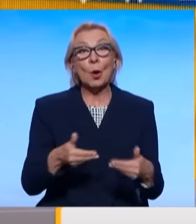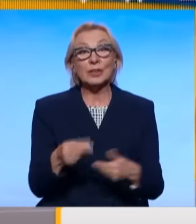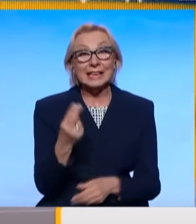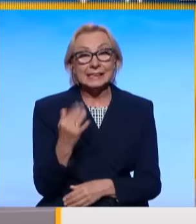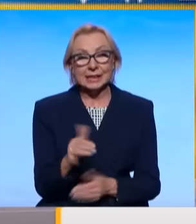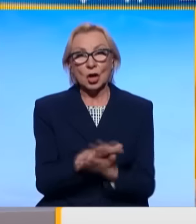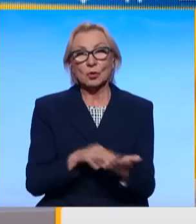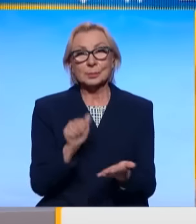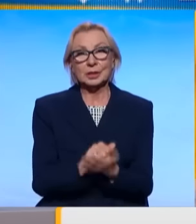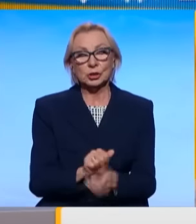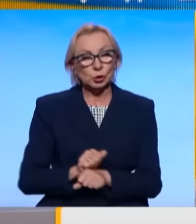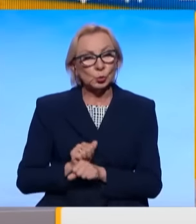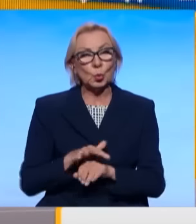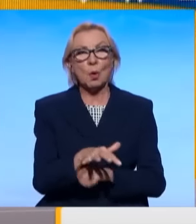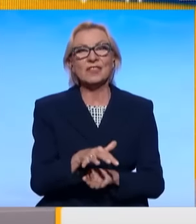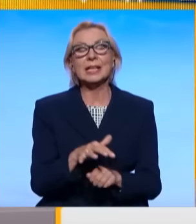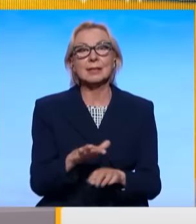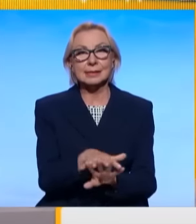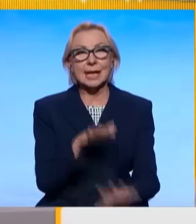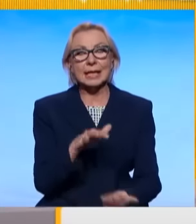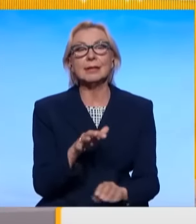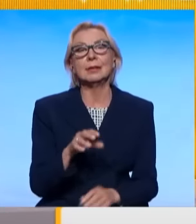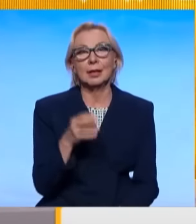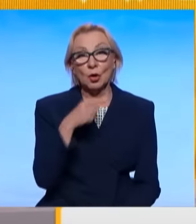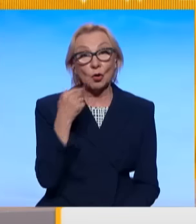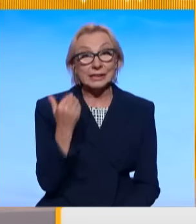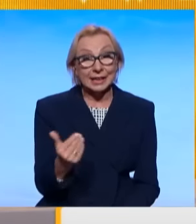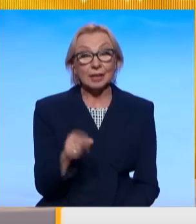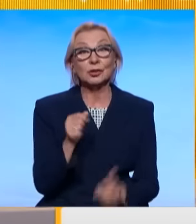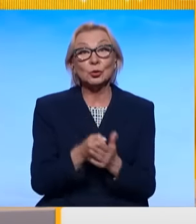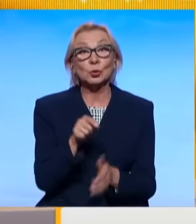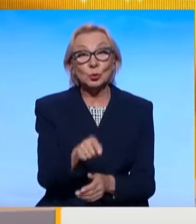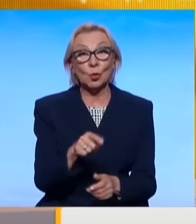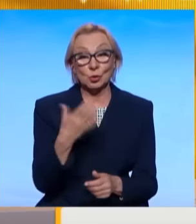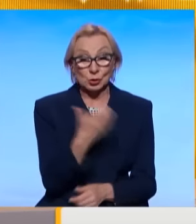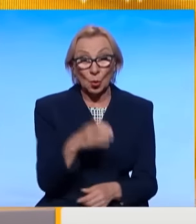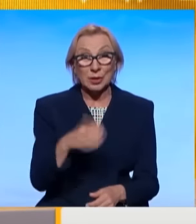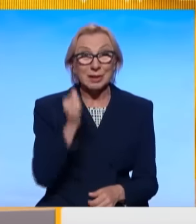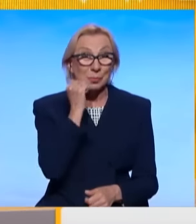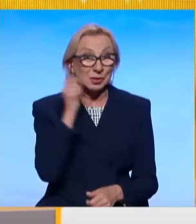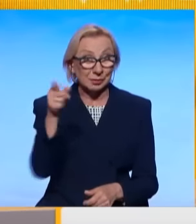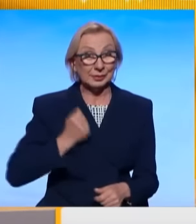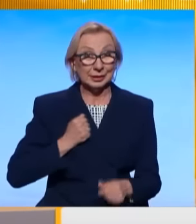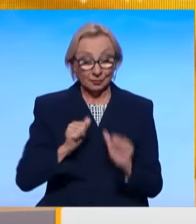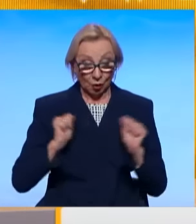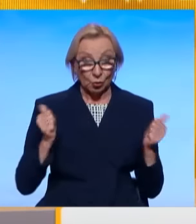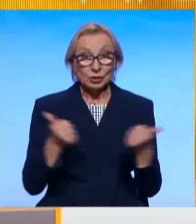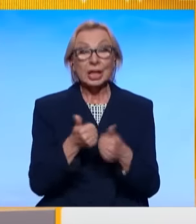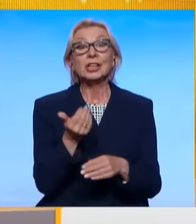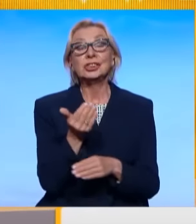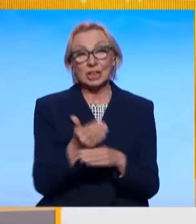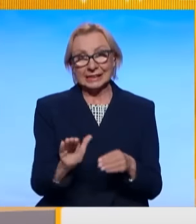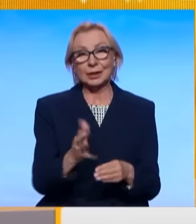розгромили штурмовий загін росіян. А до того сотні московитів опинилися в оточенні ЗСУ, і частину з них взяли у